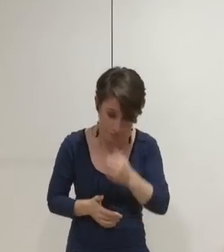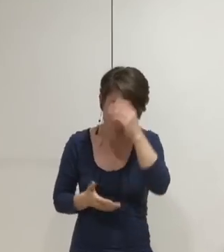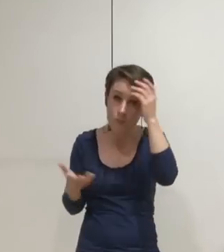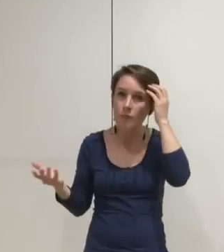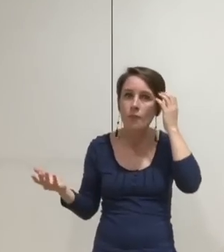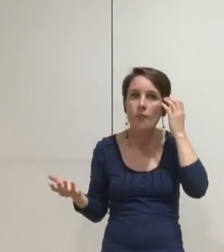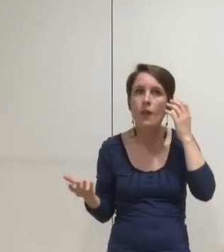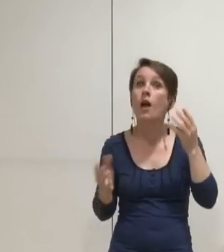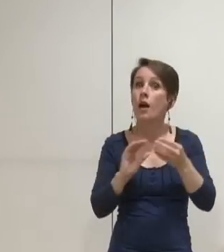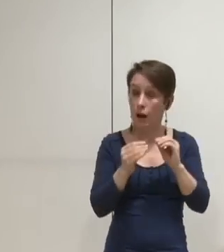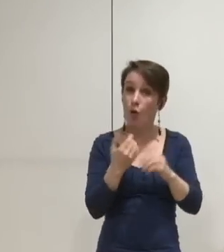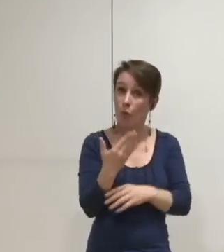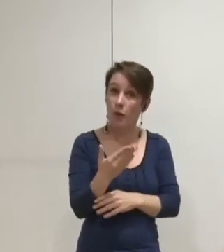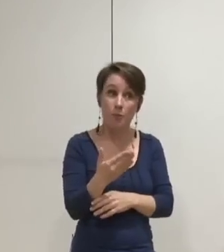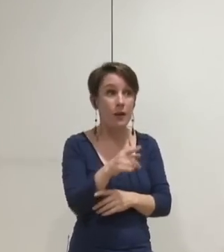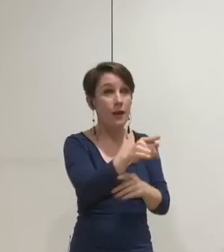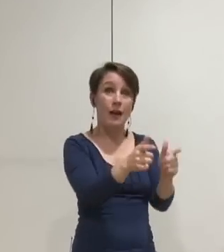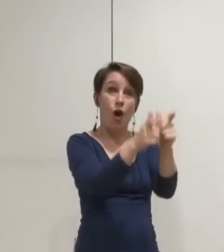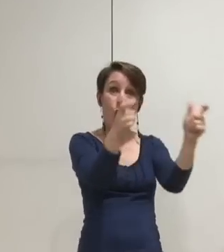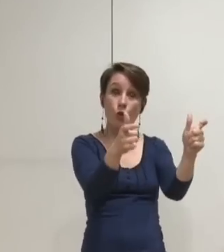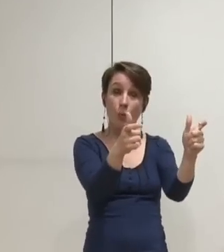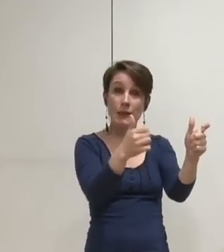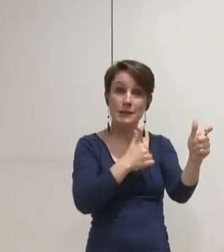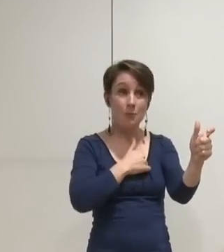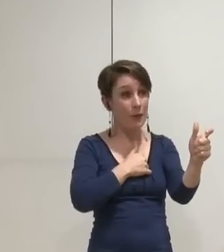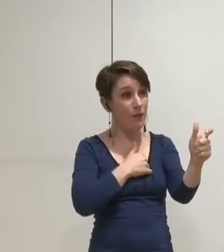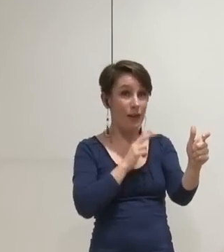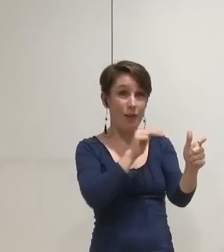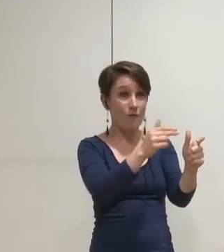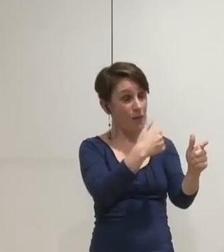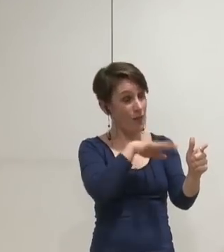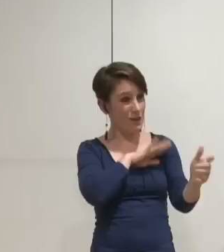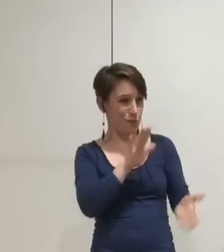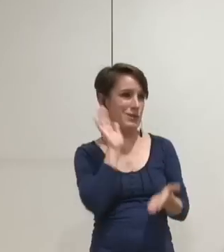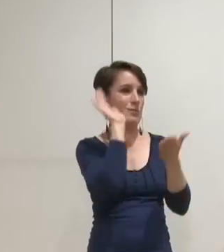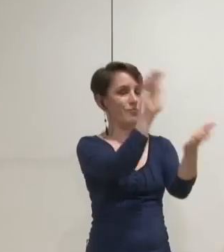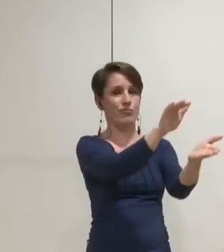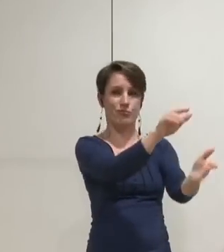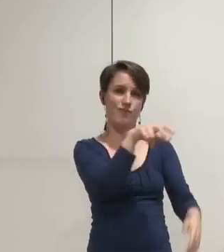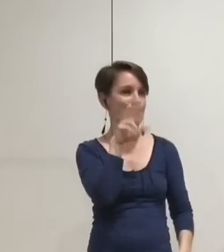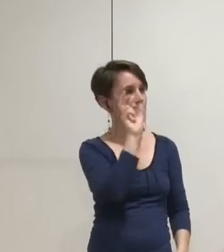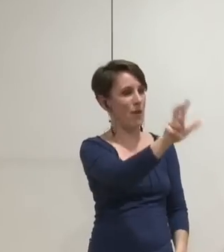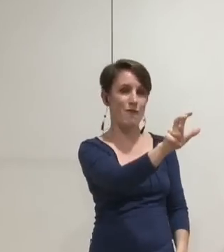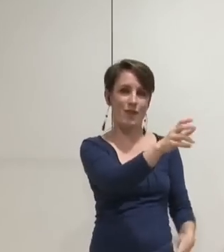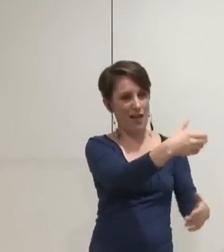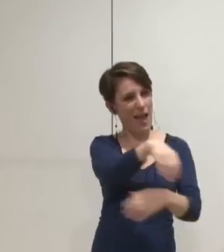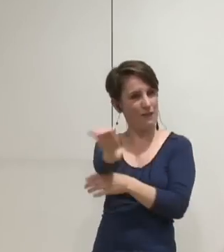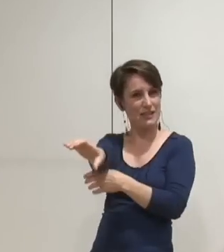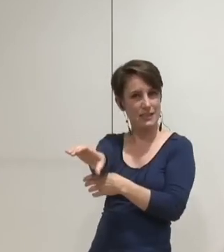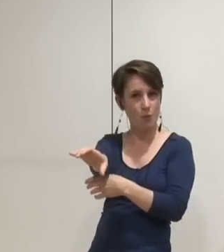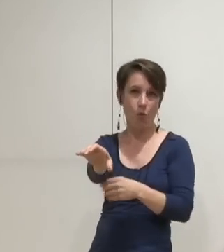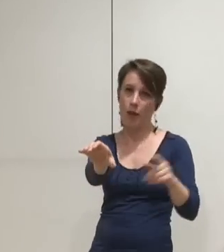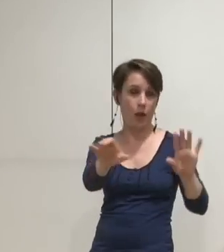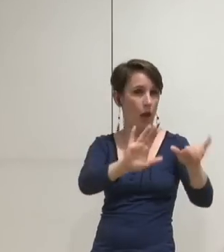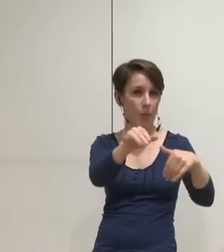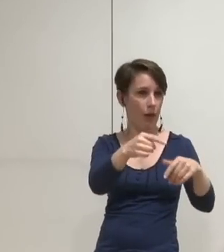parce que le fermier devant supporter demain ses coûps d'investissement ce qui ne me choque pas sur le principe nous les répercutera